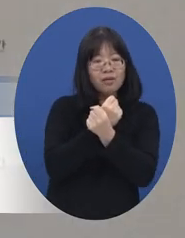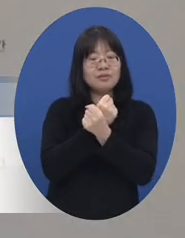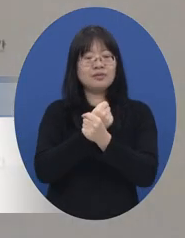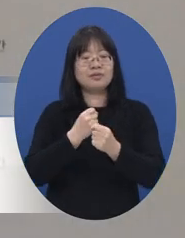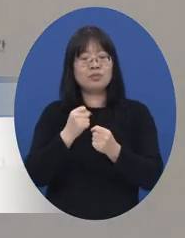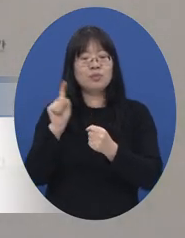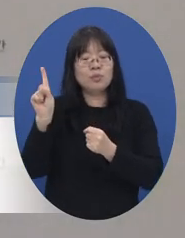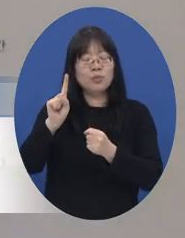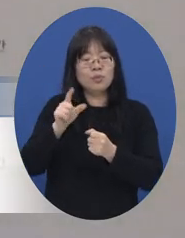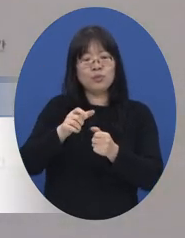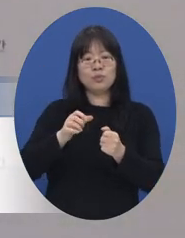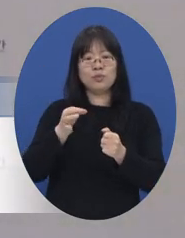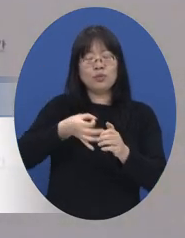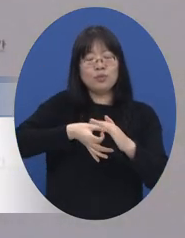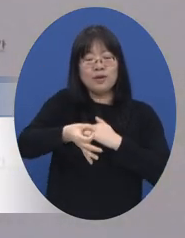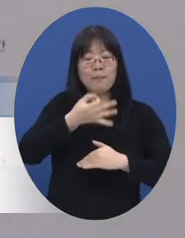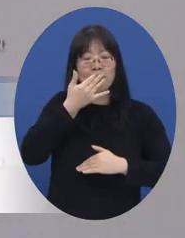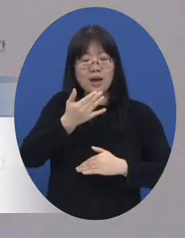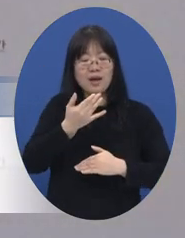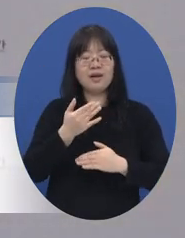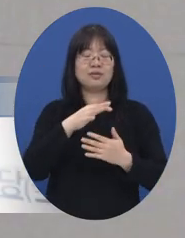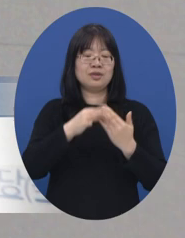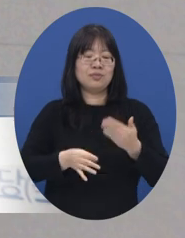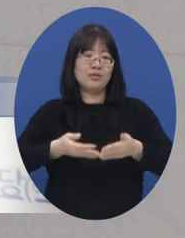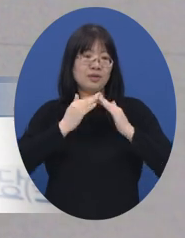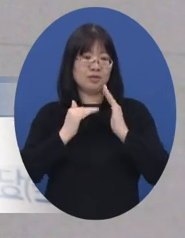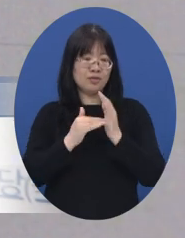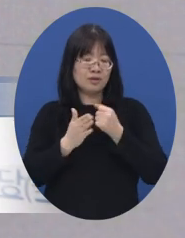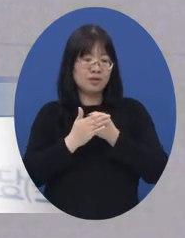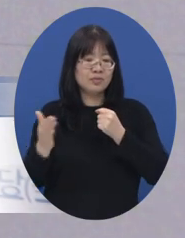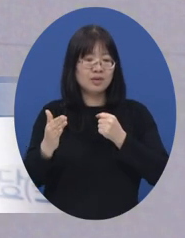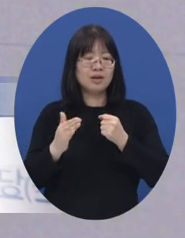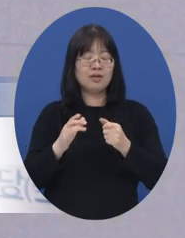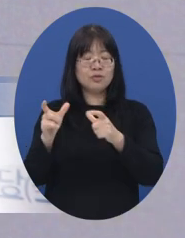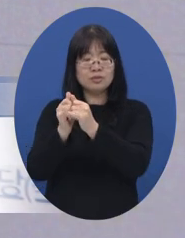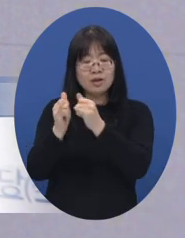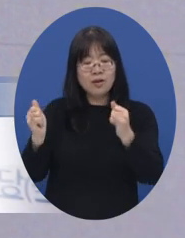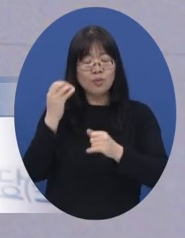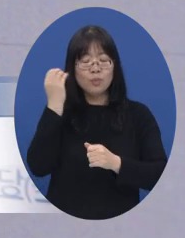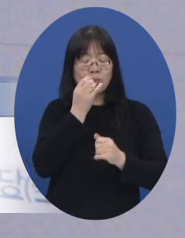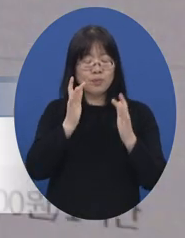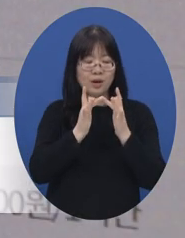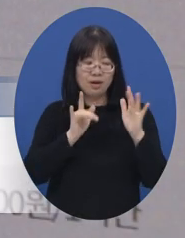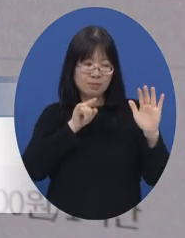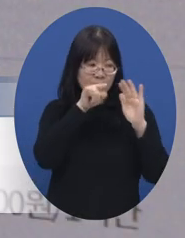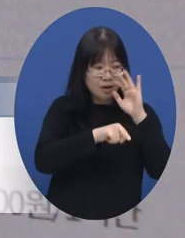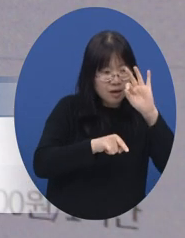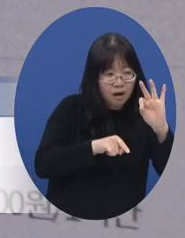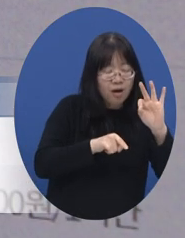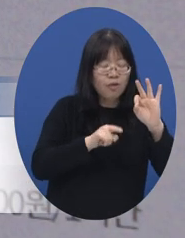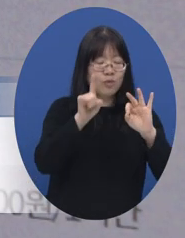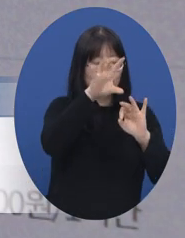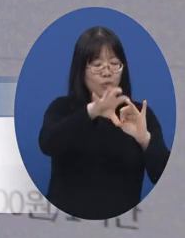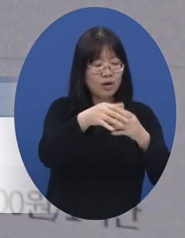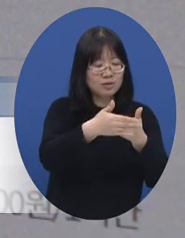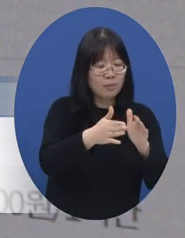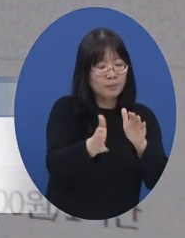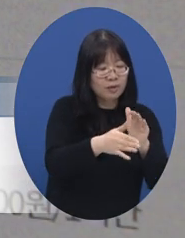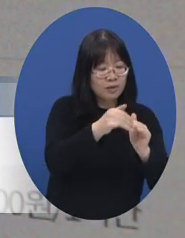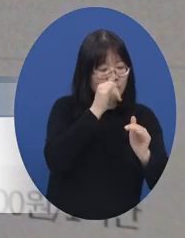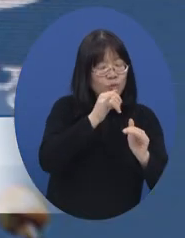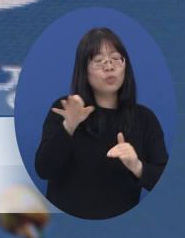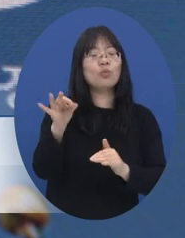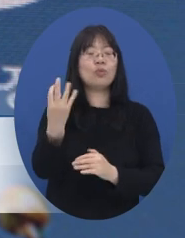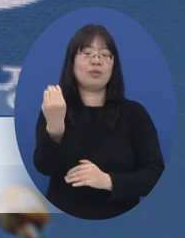저희가 구축을 할 겁니다. 도민들께서는 홈페이지 한 번만 들어오시면 어느 공간에 어느 시설이 비어있고 비용은 얼마나